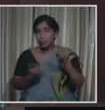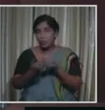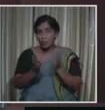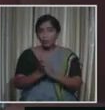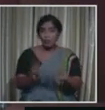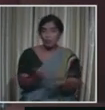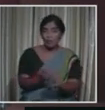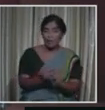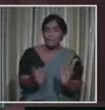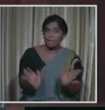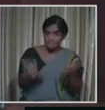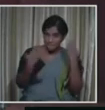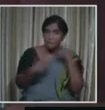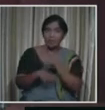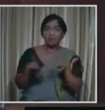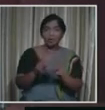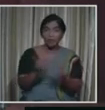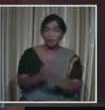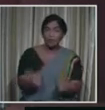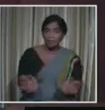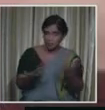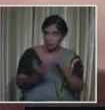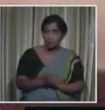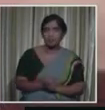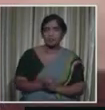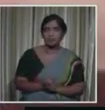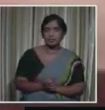datte nirmana kerja, tamam ma pacan datte diat kerja.